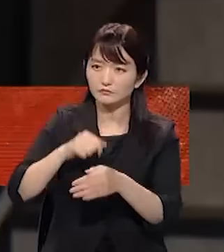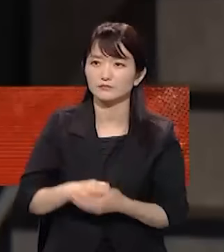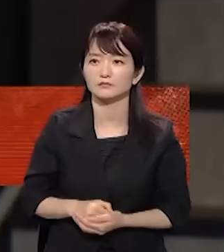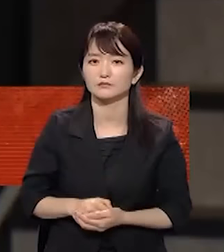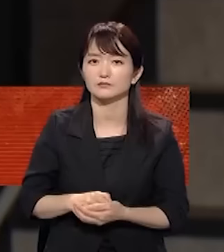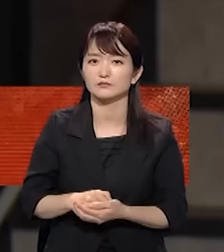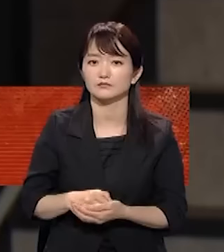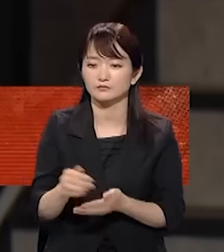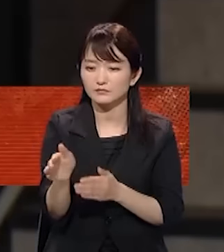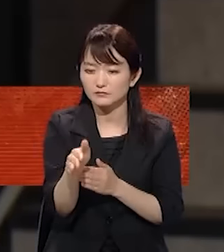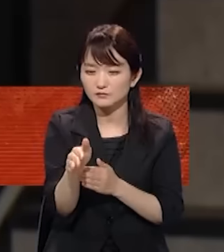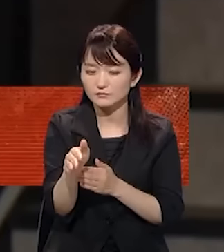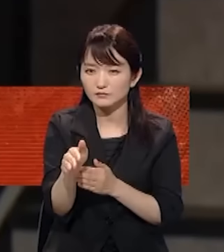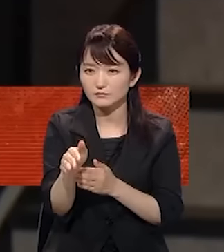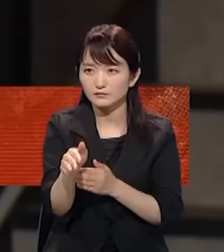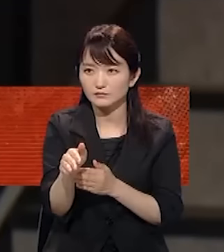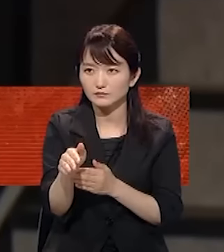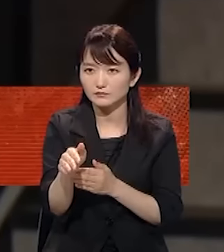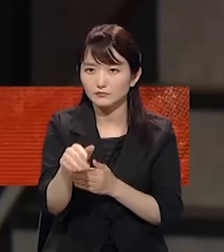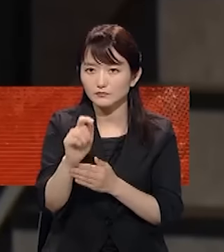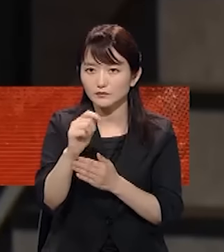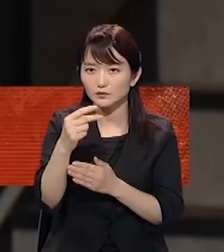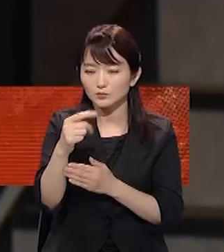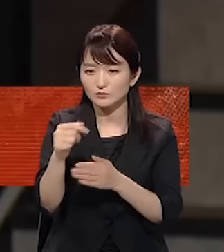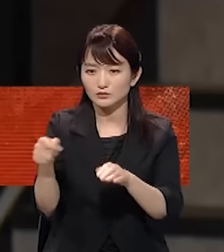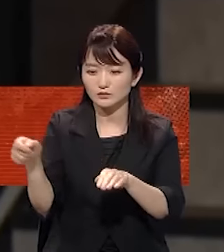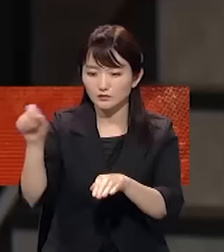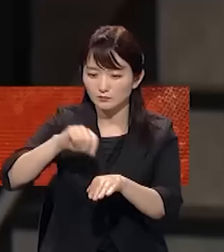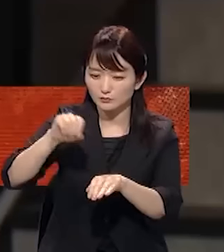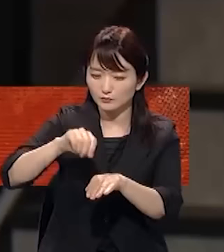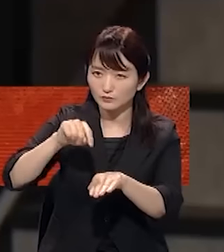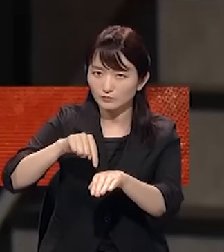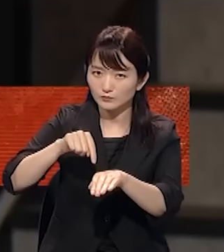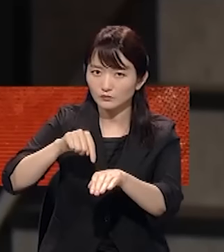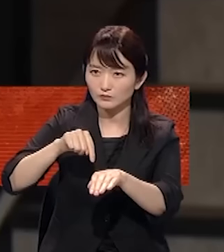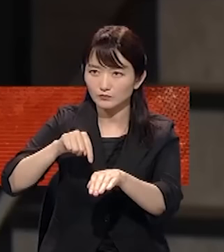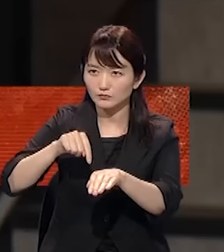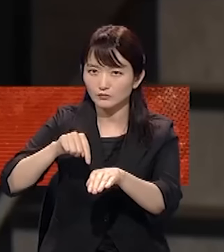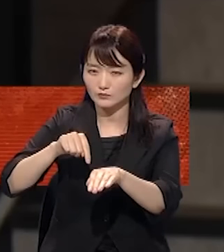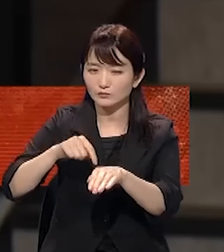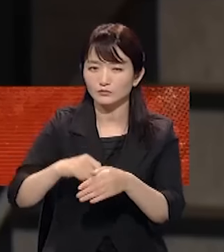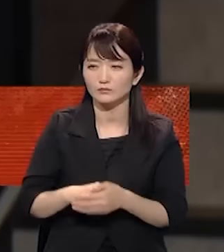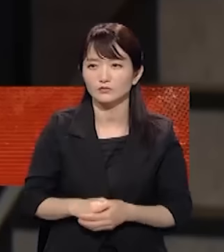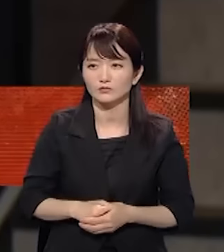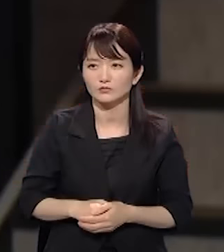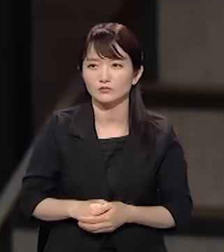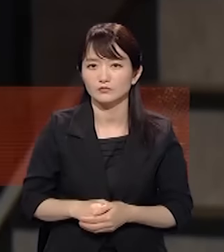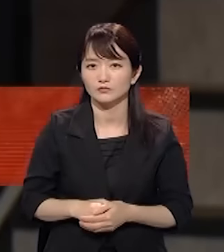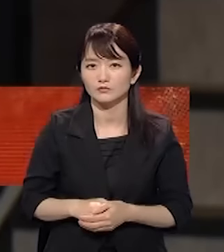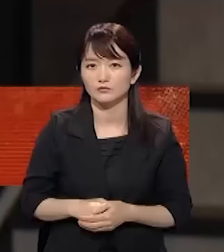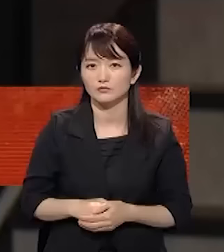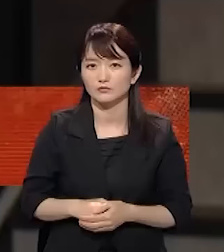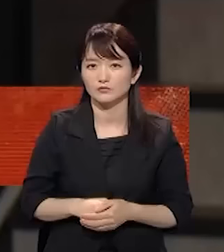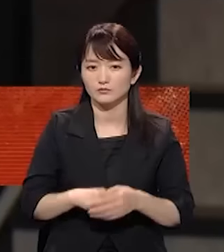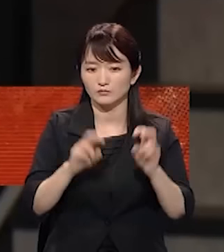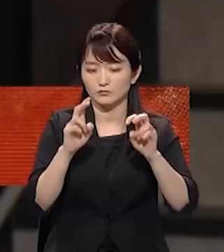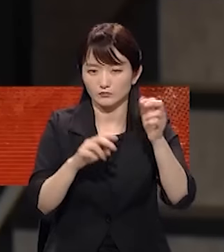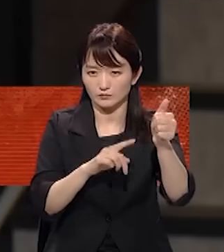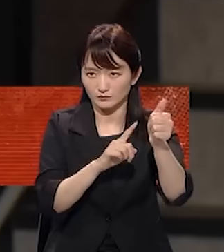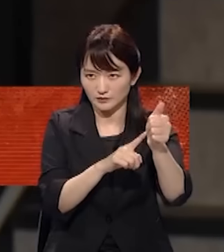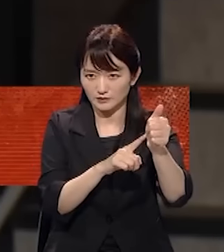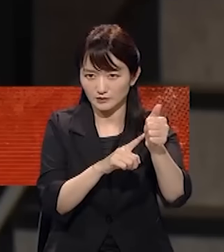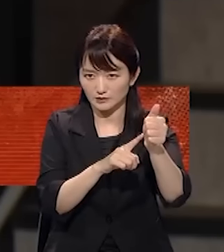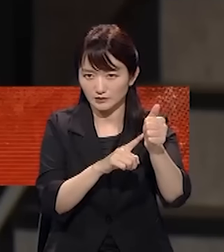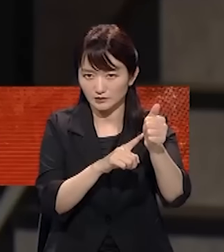고등어 전체적으로 먹는 그 고등어에 뭘 넣었는데 그것도 이제 그 당시에 뭐 회장과 어떤 그